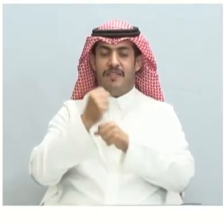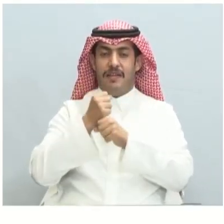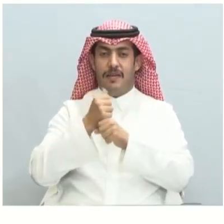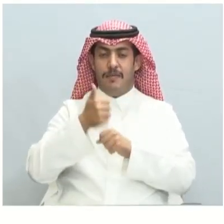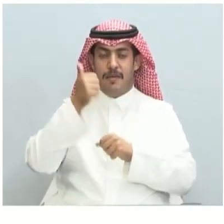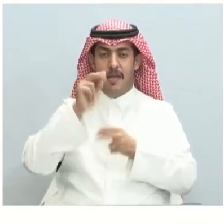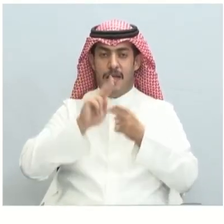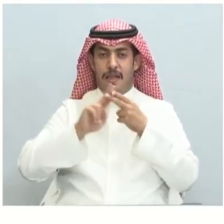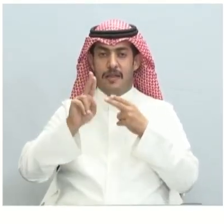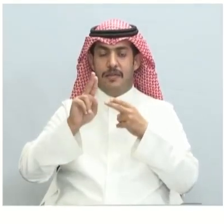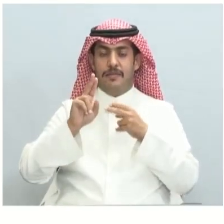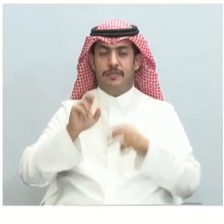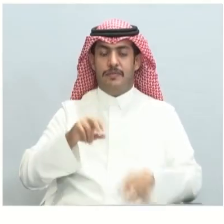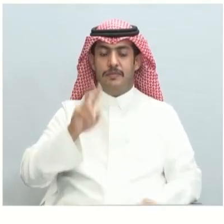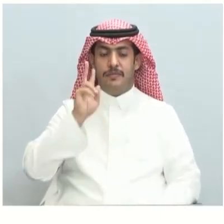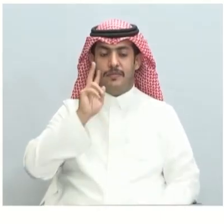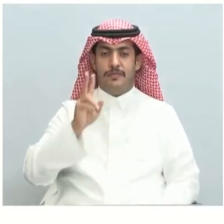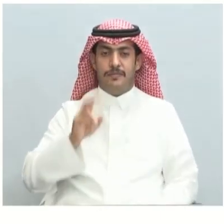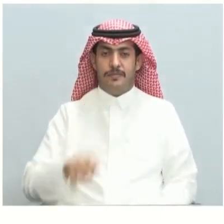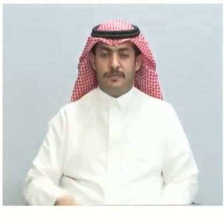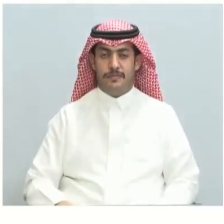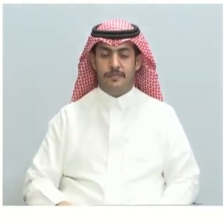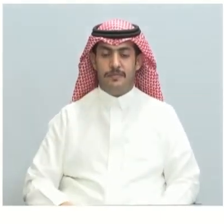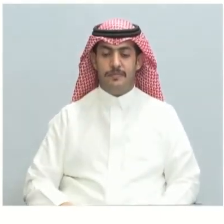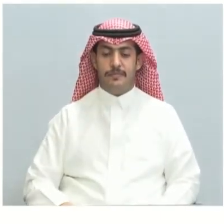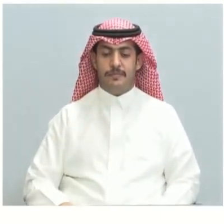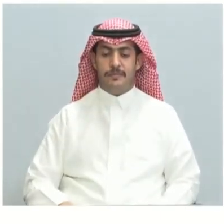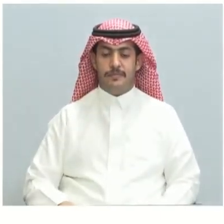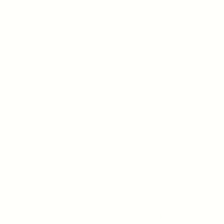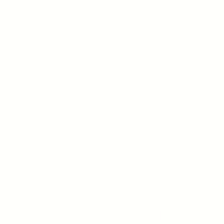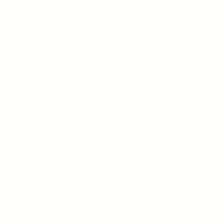هل تستطيعون مبدعين تفضلوا بارك الله فيكم